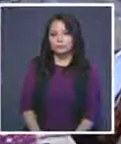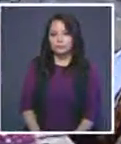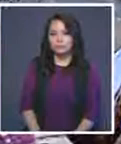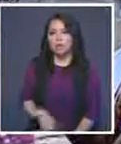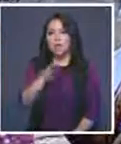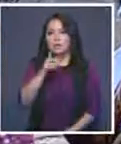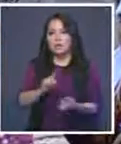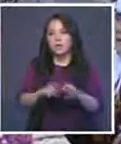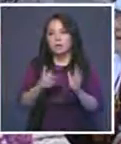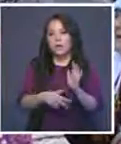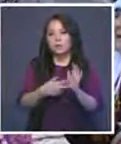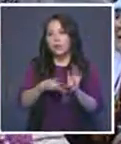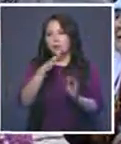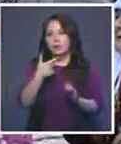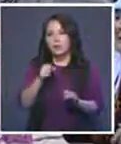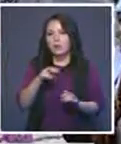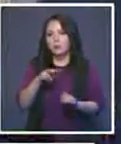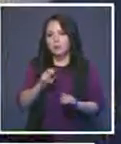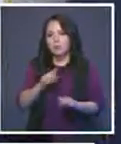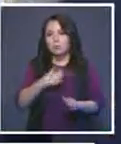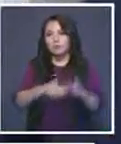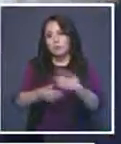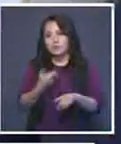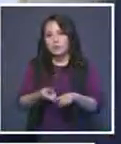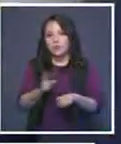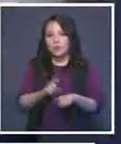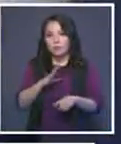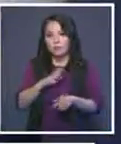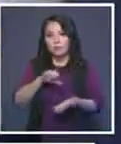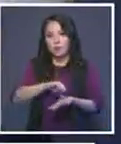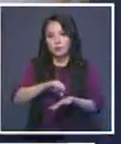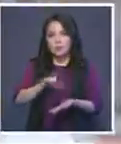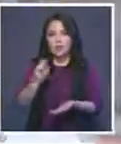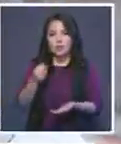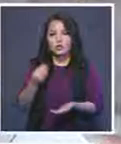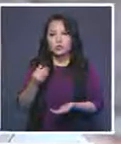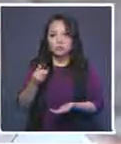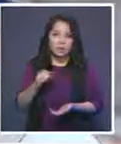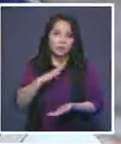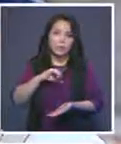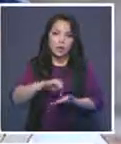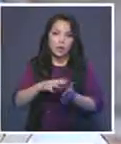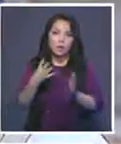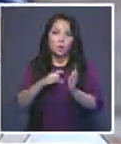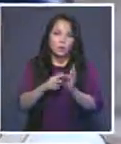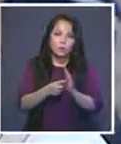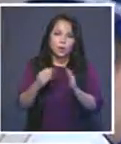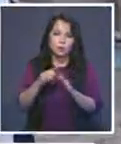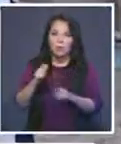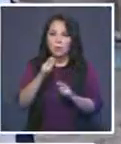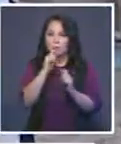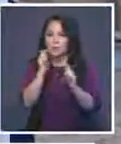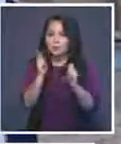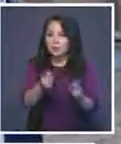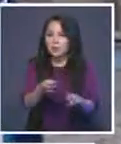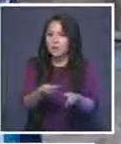Жасы 80-нен асқан Галина апайдың қуанышында шек жоқ, өйткені бас мүфти Ержан Қажы Малғажыұлы 4 бөлмелі үйдің кілтін табыстады. Ал талай тұрмыс